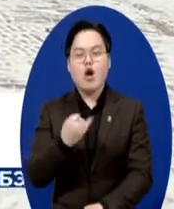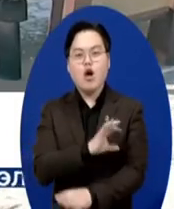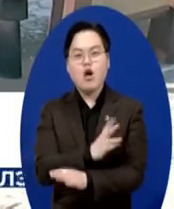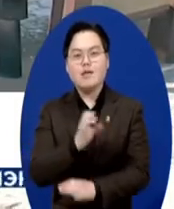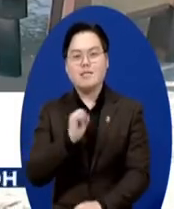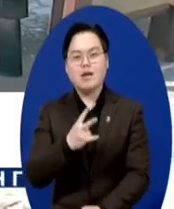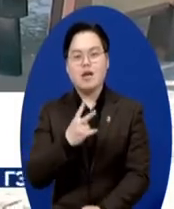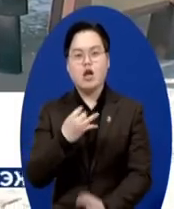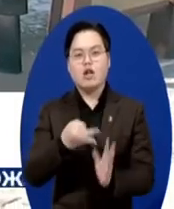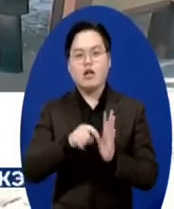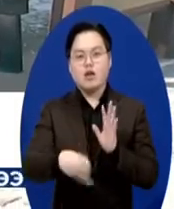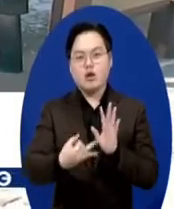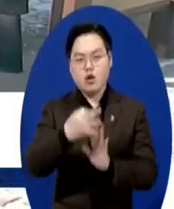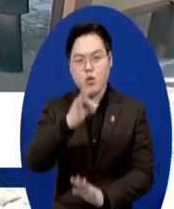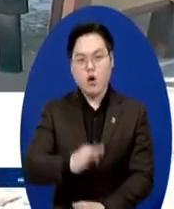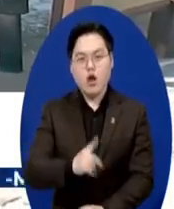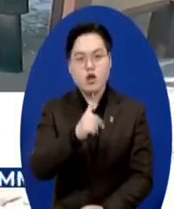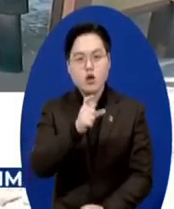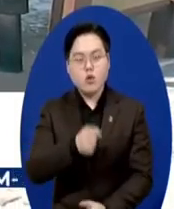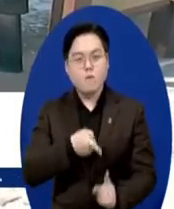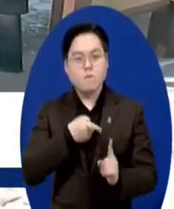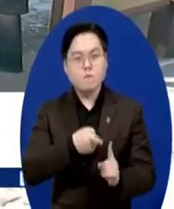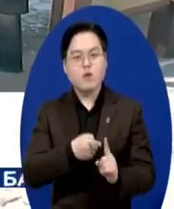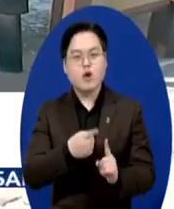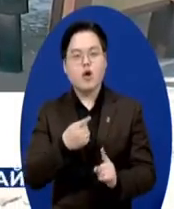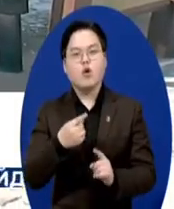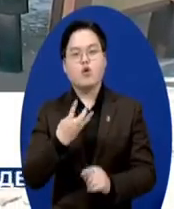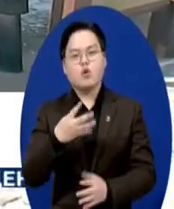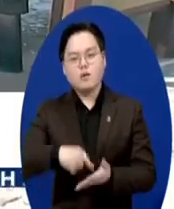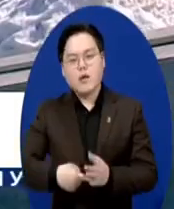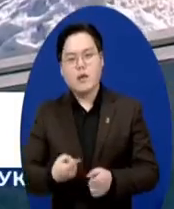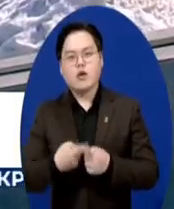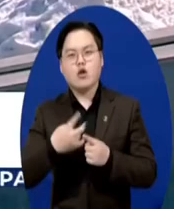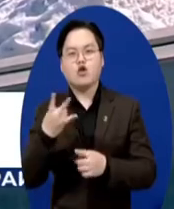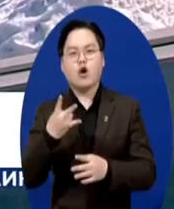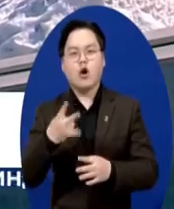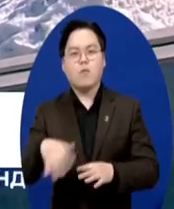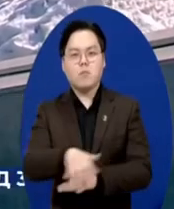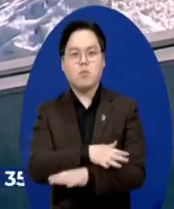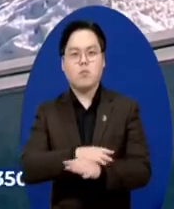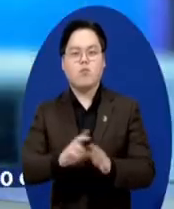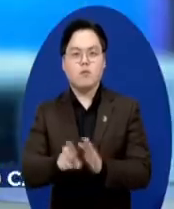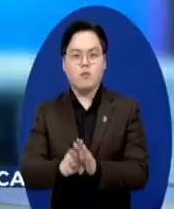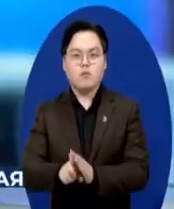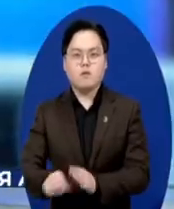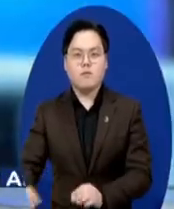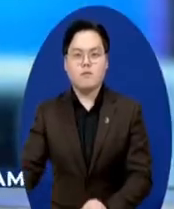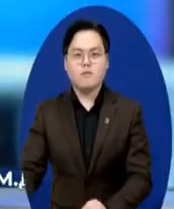7.7% нэг хүнд ногдох ногоон байгууллагын талбай 4 дахин нэмэгдэх тооцоо гарсан байна.